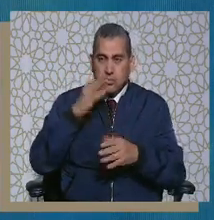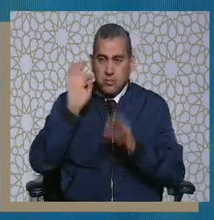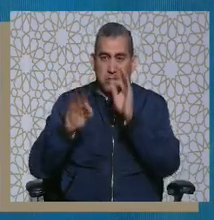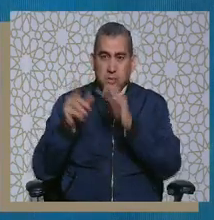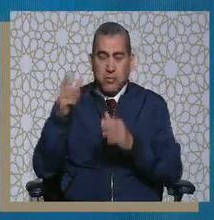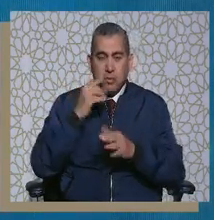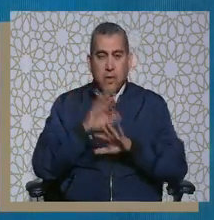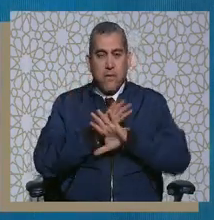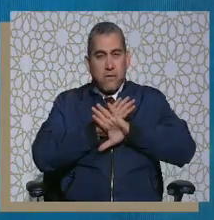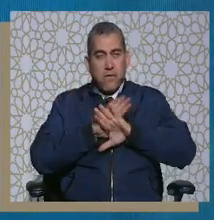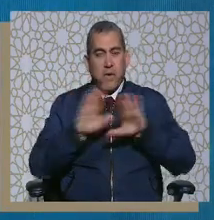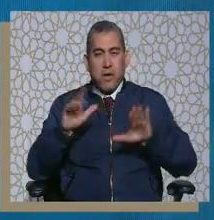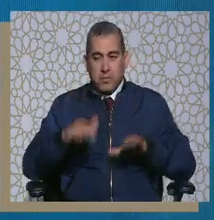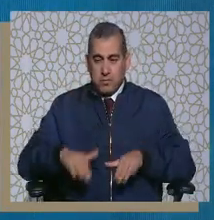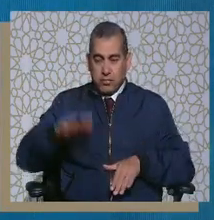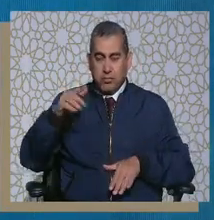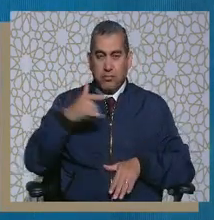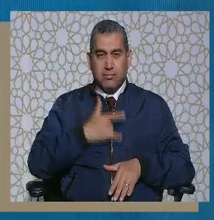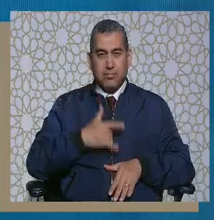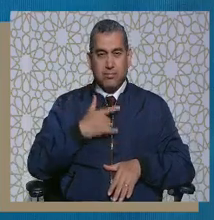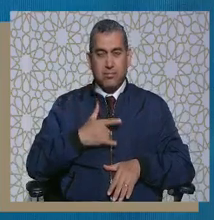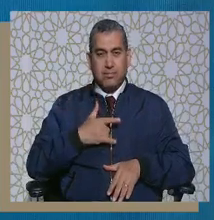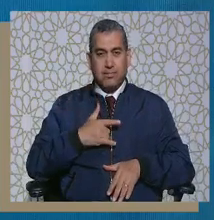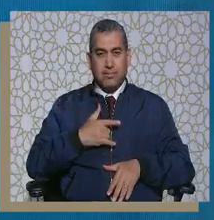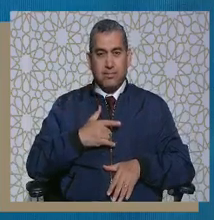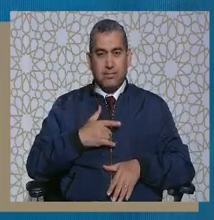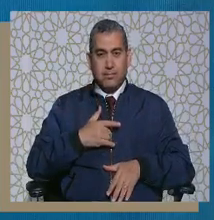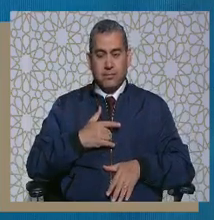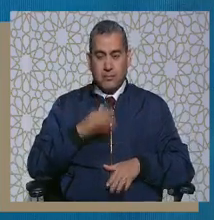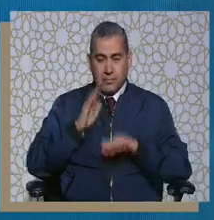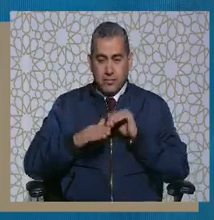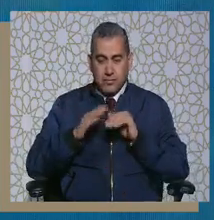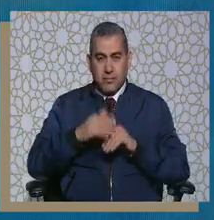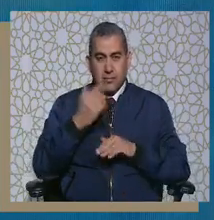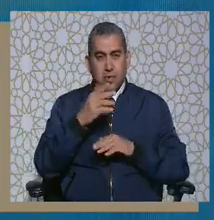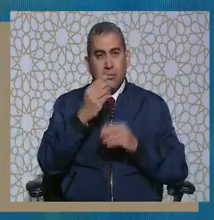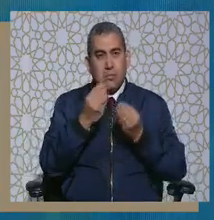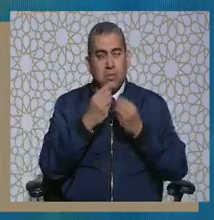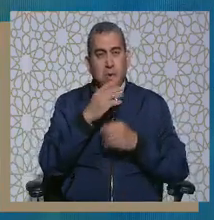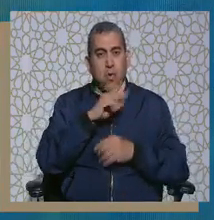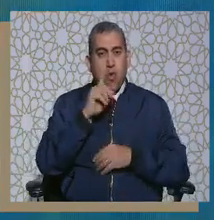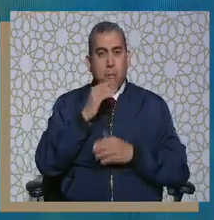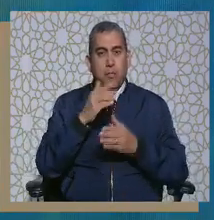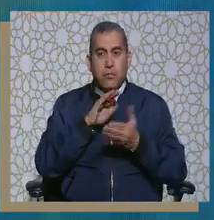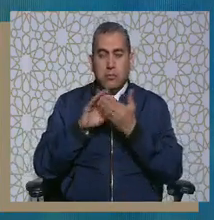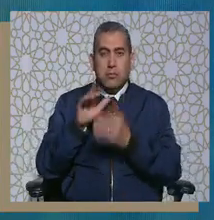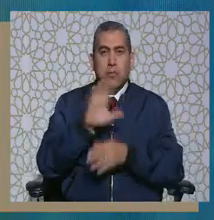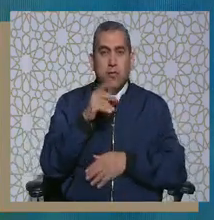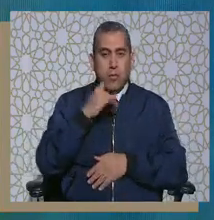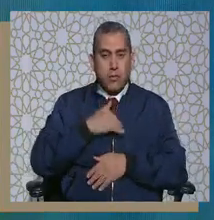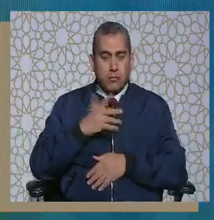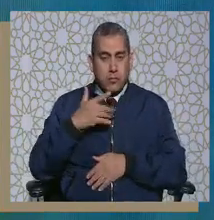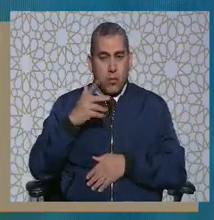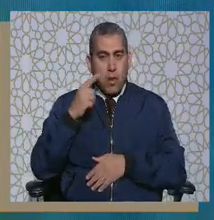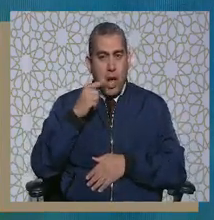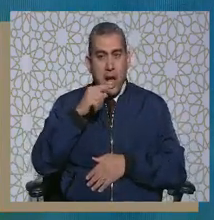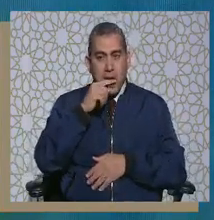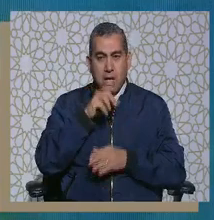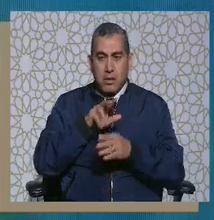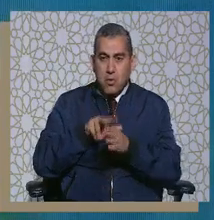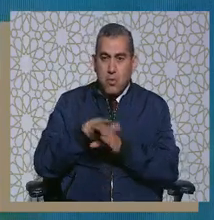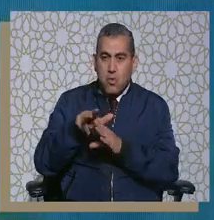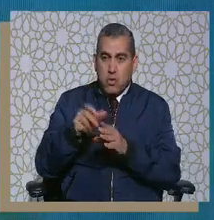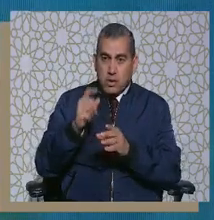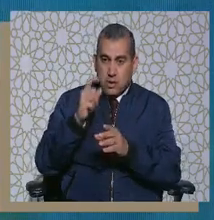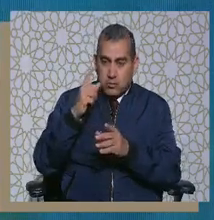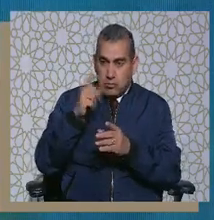منك ان انت تحسسيه ان هم مش متربيين ان هم مش كويسين فالسو عليهم خليتهم